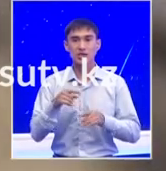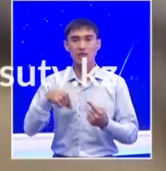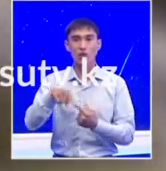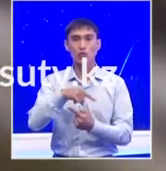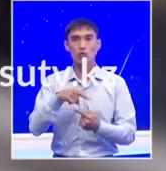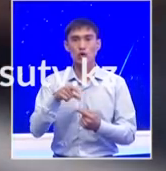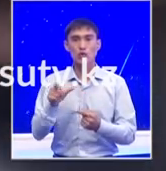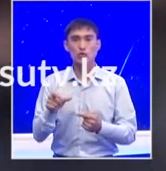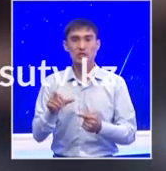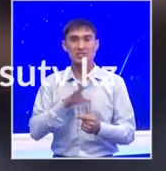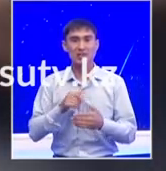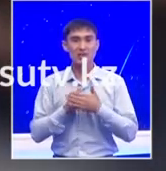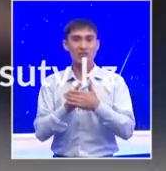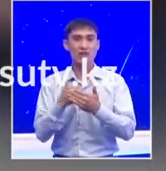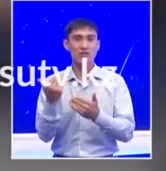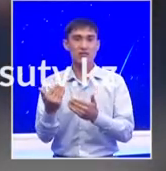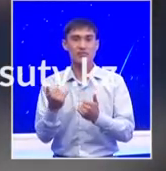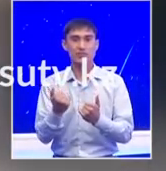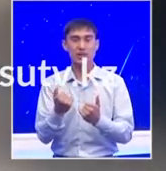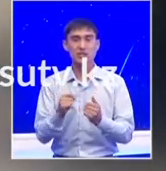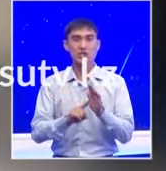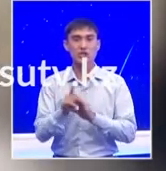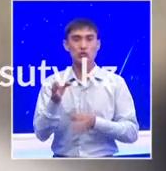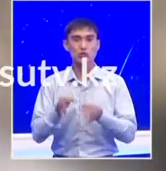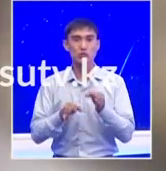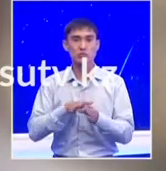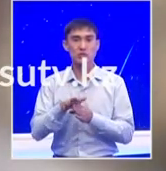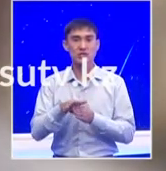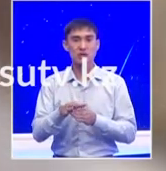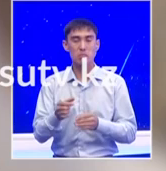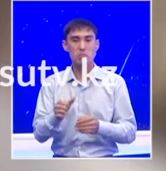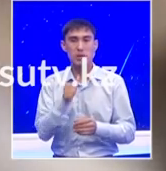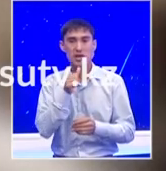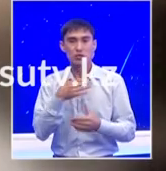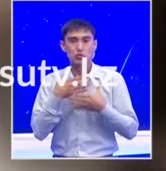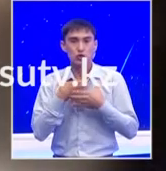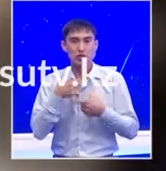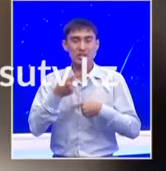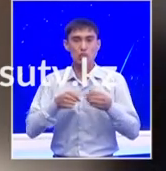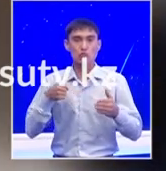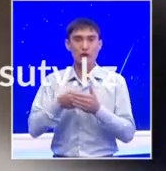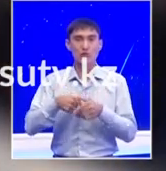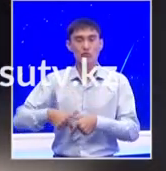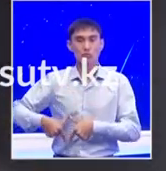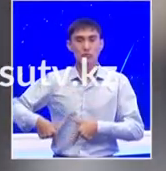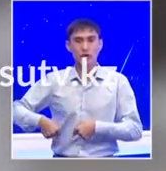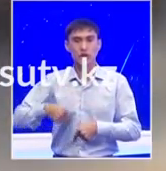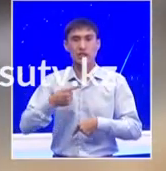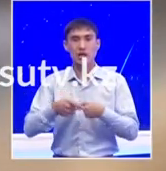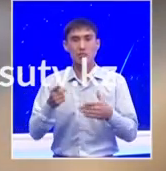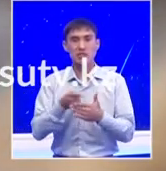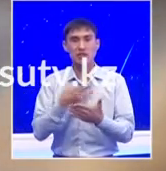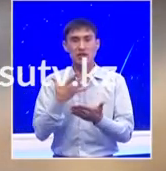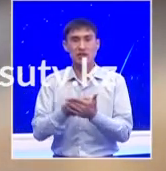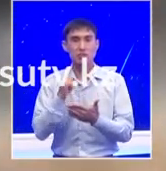вокруг люди стали оказывать на него давление. Сначала судебного исполнителя пытались душить, затем ударили в область печени. На имя